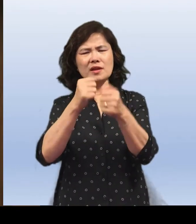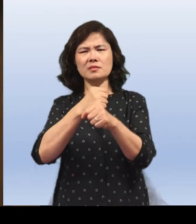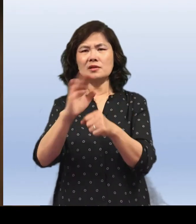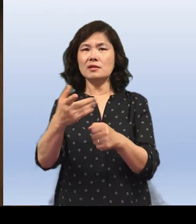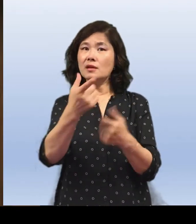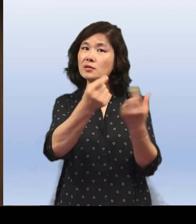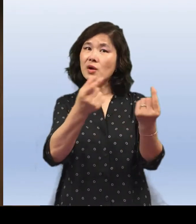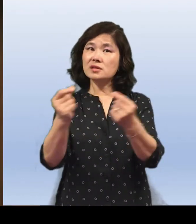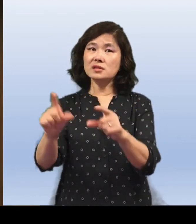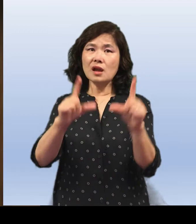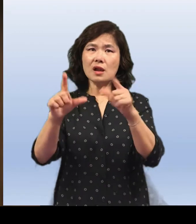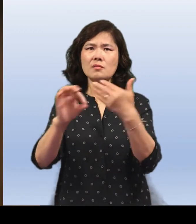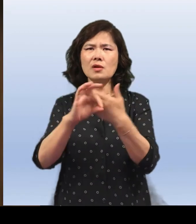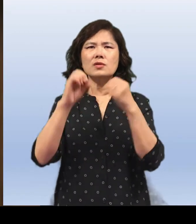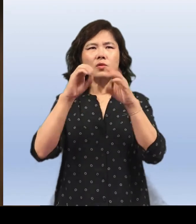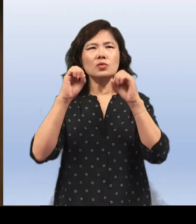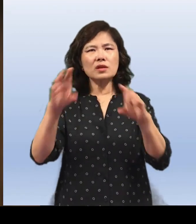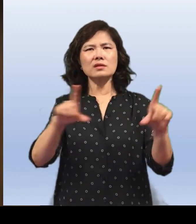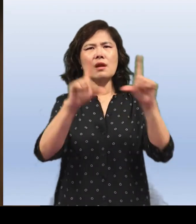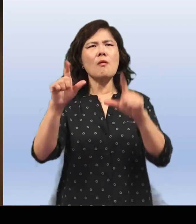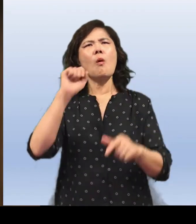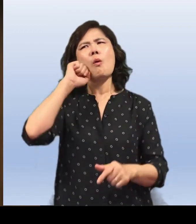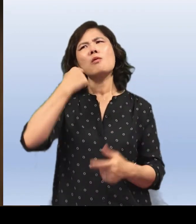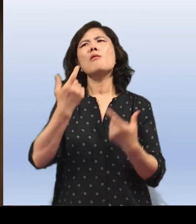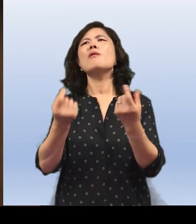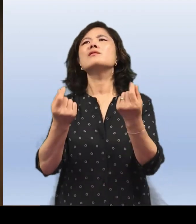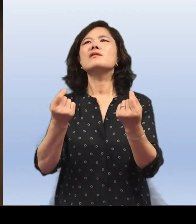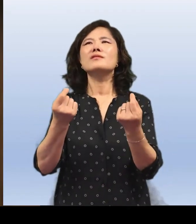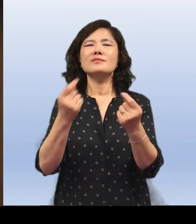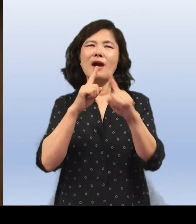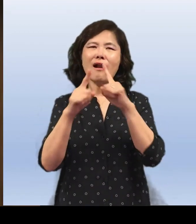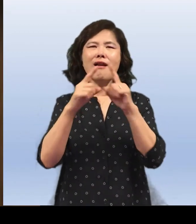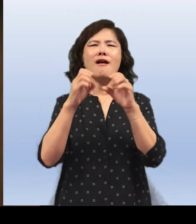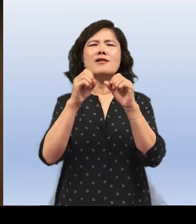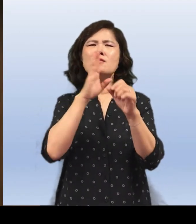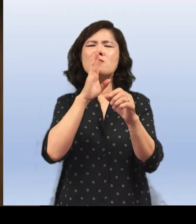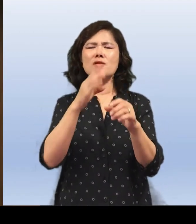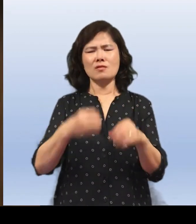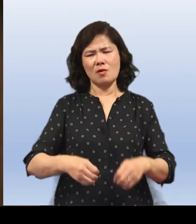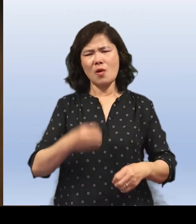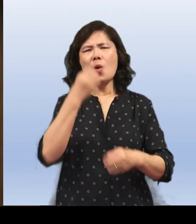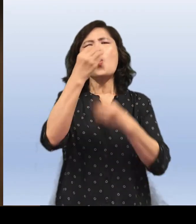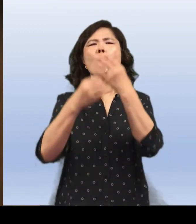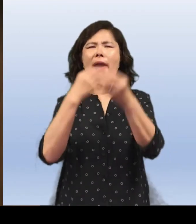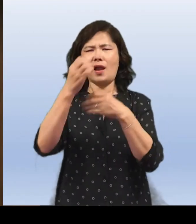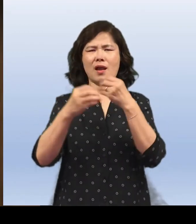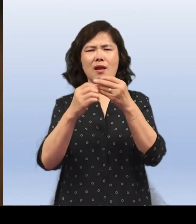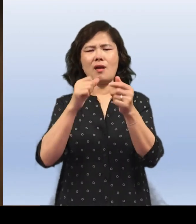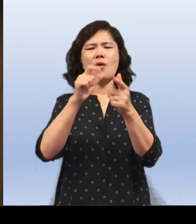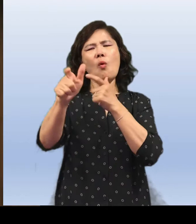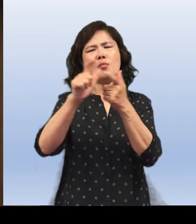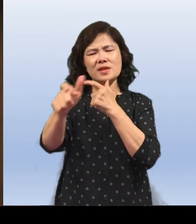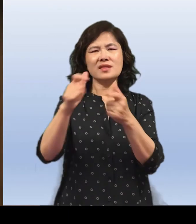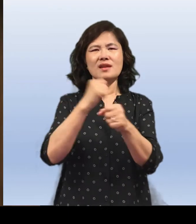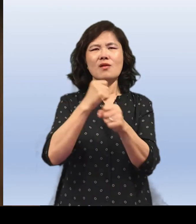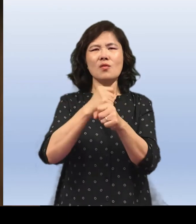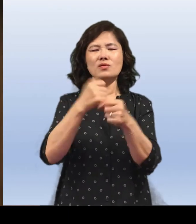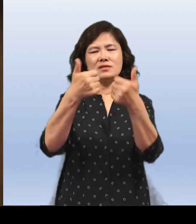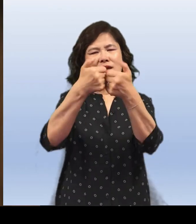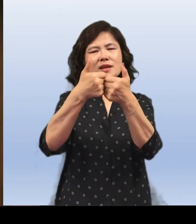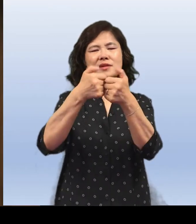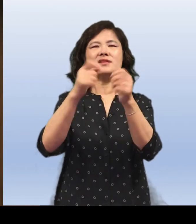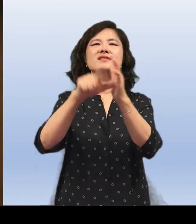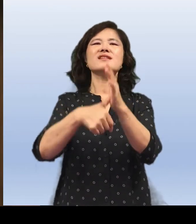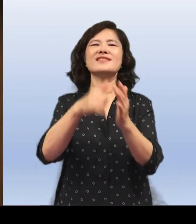이렇게 산다면 선교사로서의 삶을 살아가지 못할 것 같습니다 라는 어떤 고민을 털어놓고 상담했던